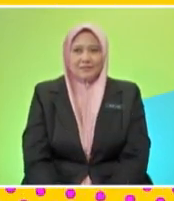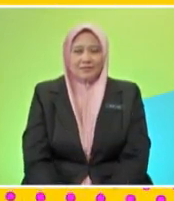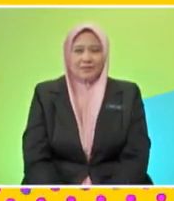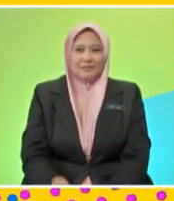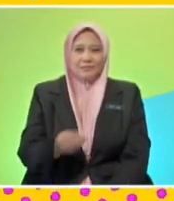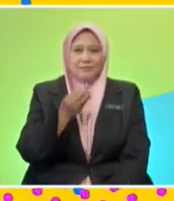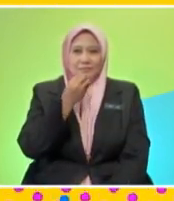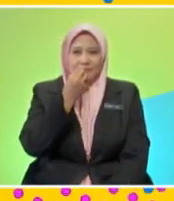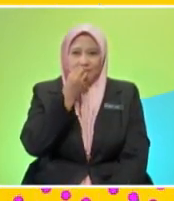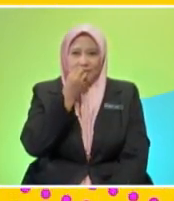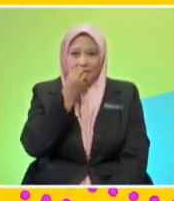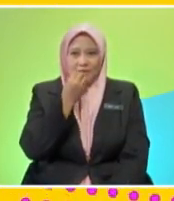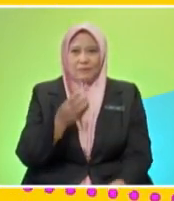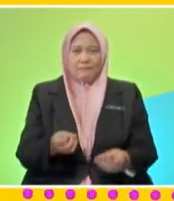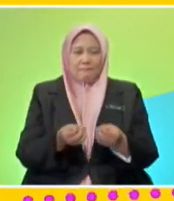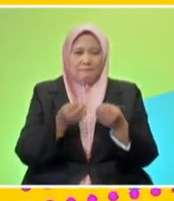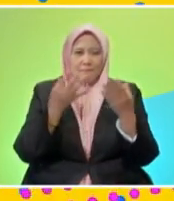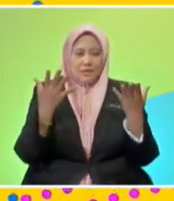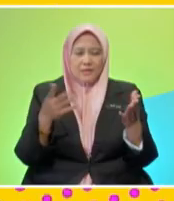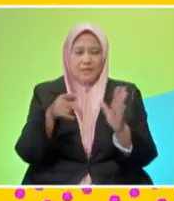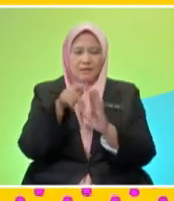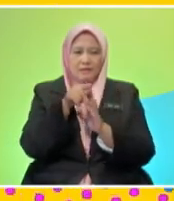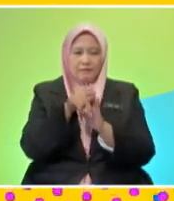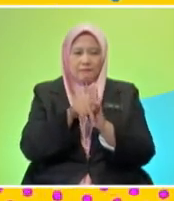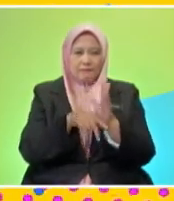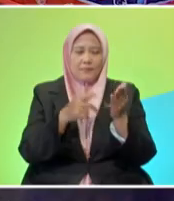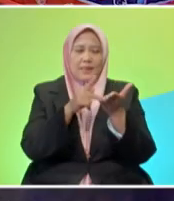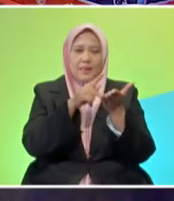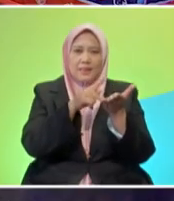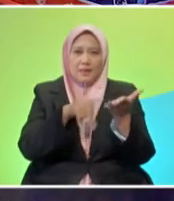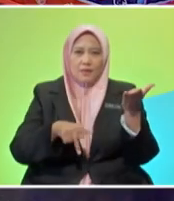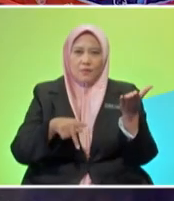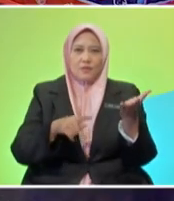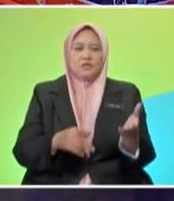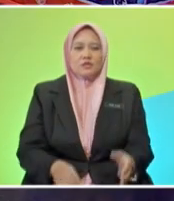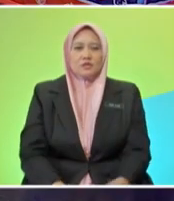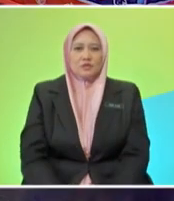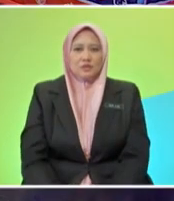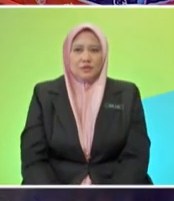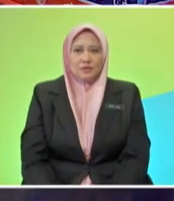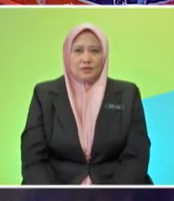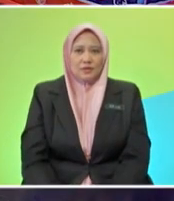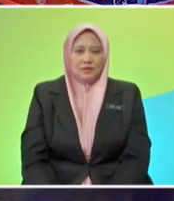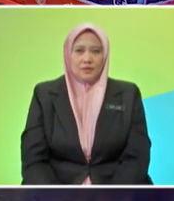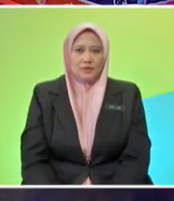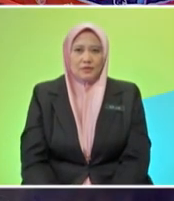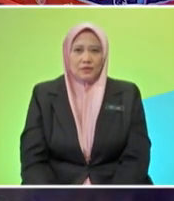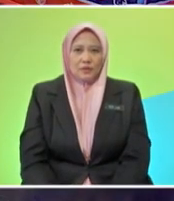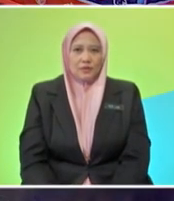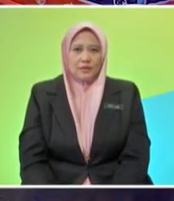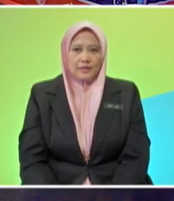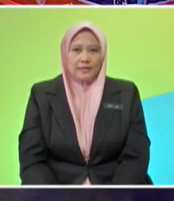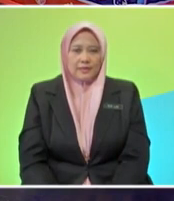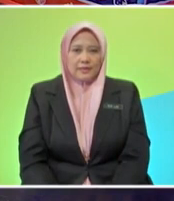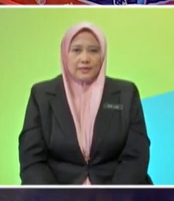Makan banyak pelawas. Makan banyak pelawas peringkat 3. Nisaki kunci jawapan tu ya. Baik. Peringkat 4, siapa nak